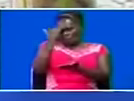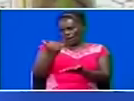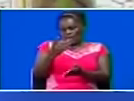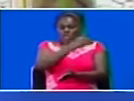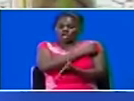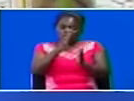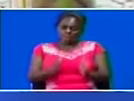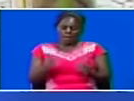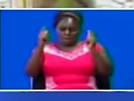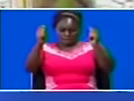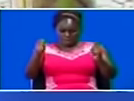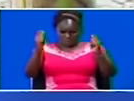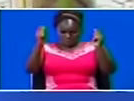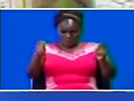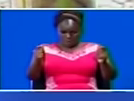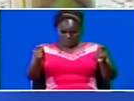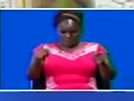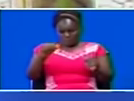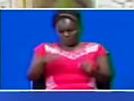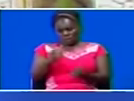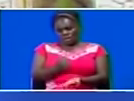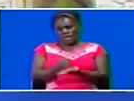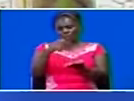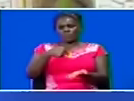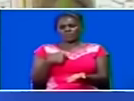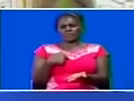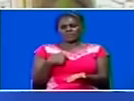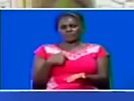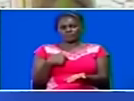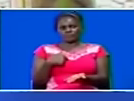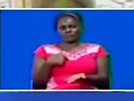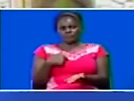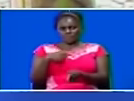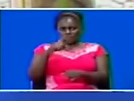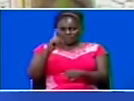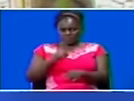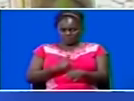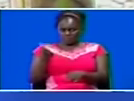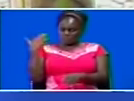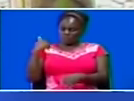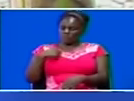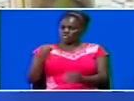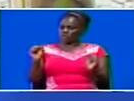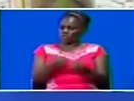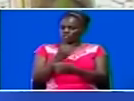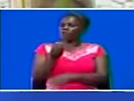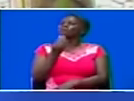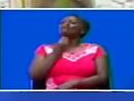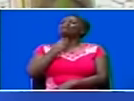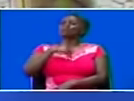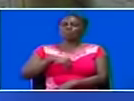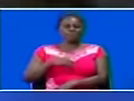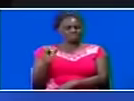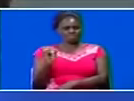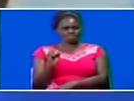madaktari wamegoma, nao ndio wangenisaidia. Wakati wasani kwa hata siwezi hata kumeza hata siwezi maliza kikombe cha chai na